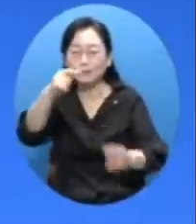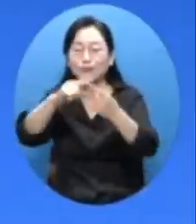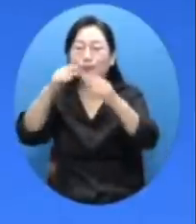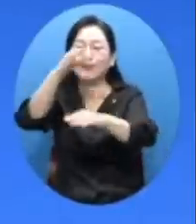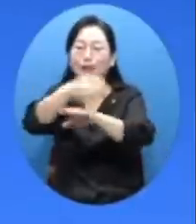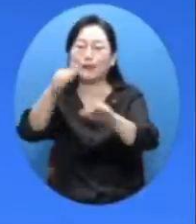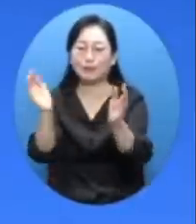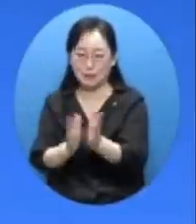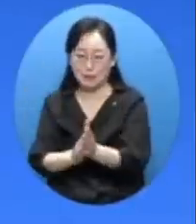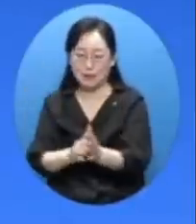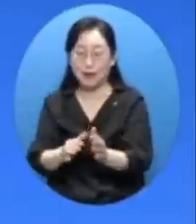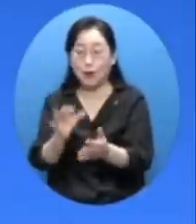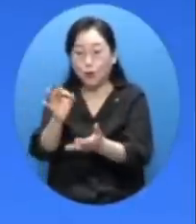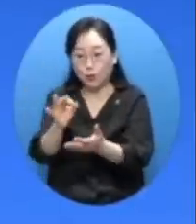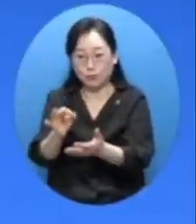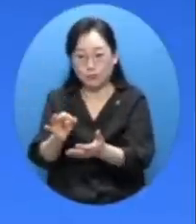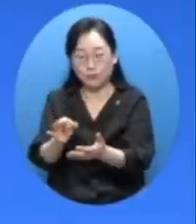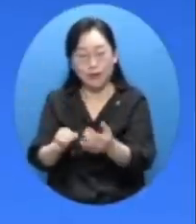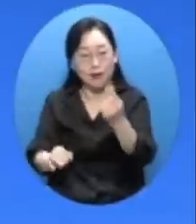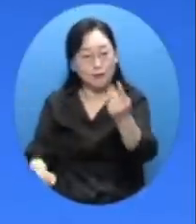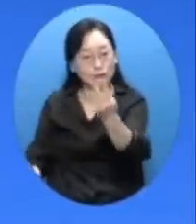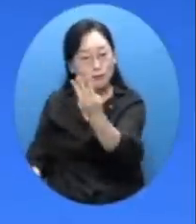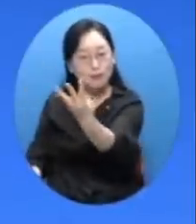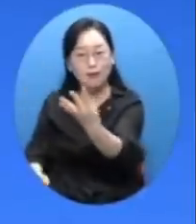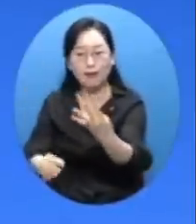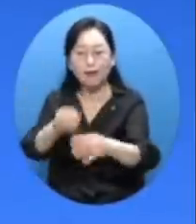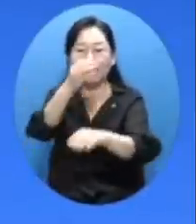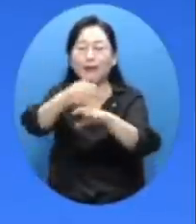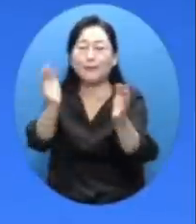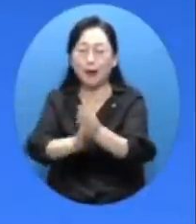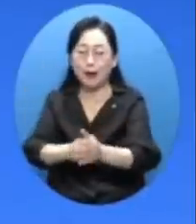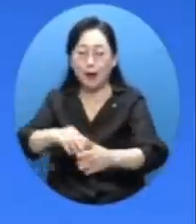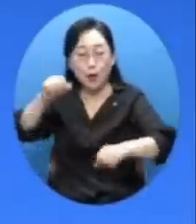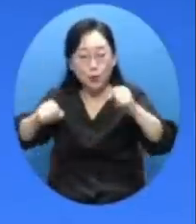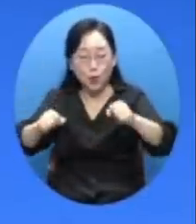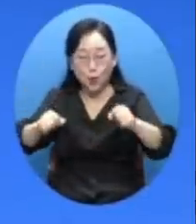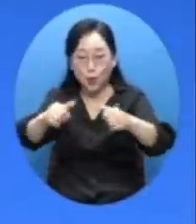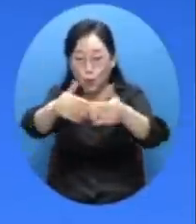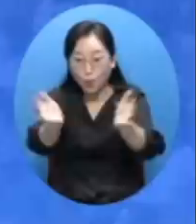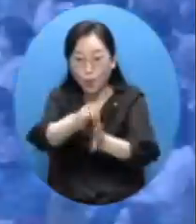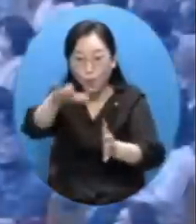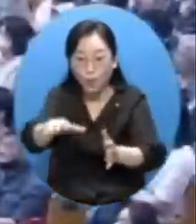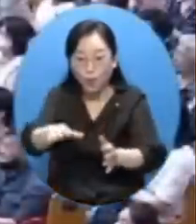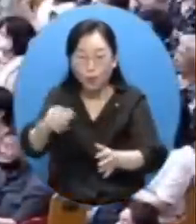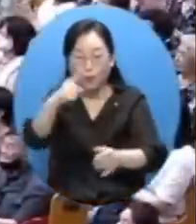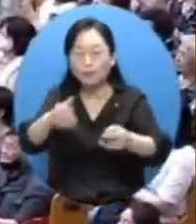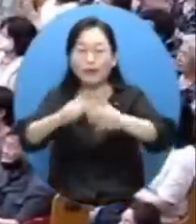그 금액으로 큰 교회가 4개나 생겨나게 됐고 또 동작성까지 5개가 생겨났습니다. 할렐루야.